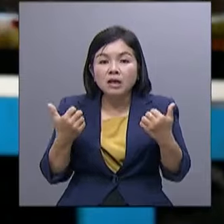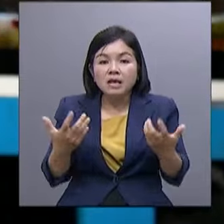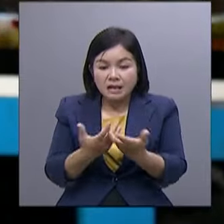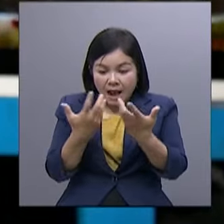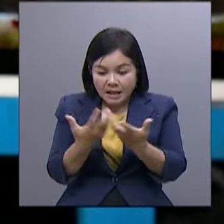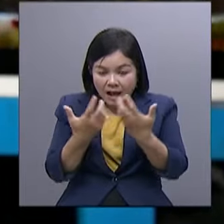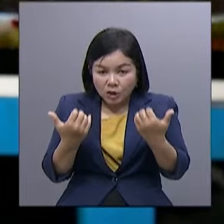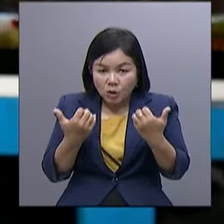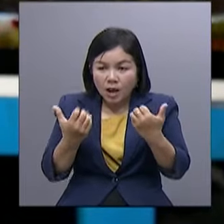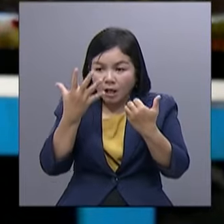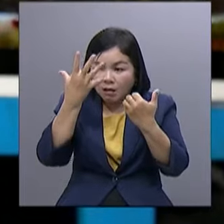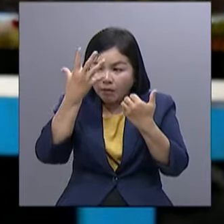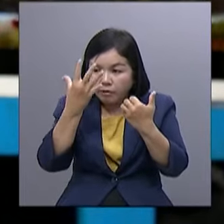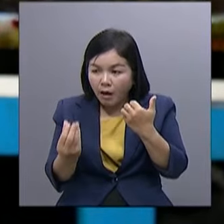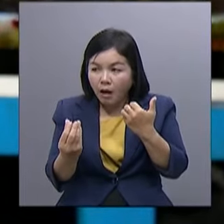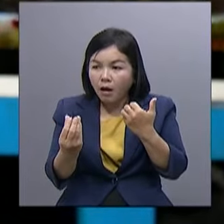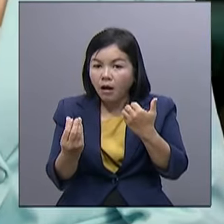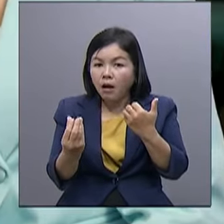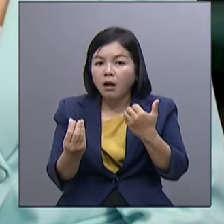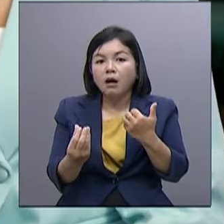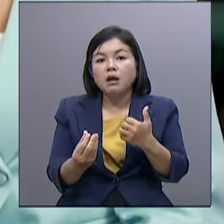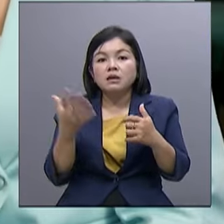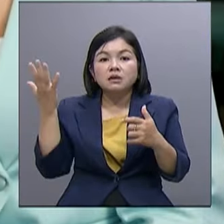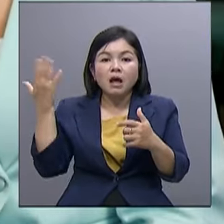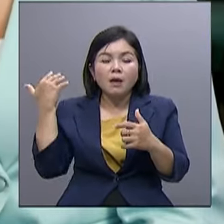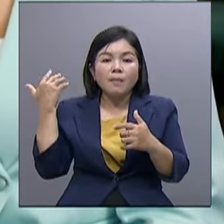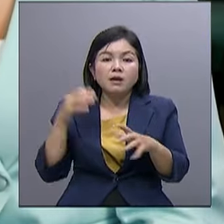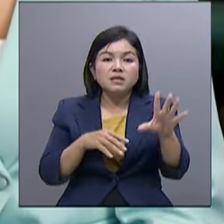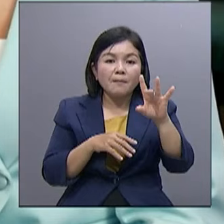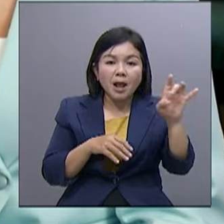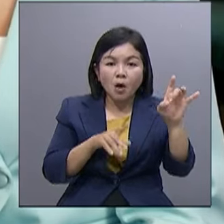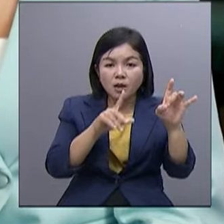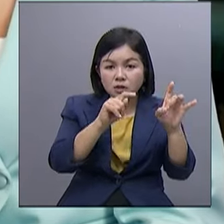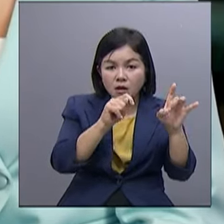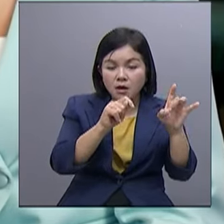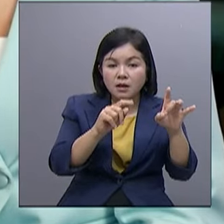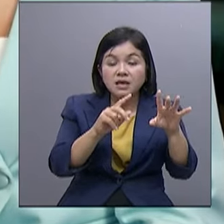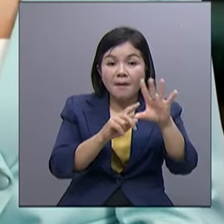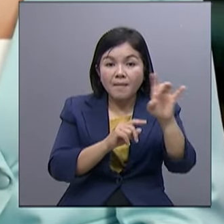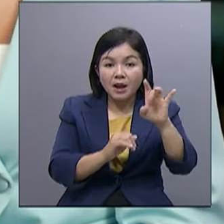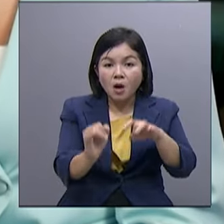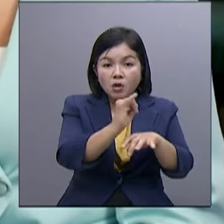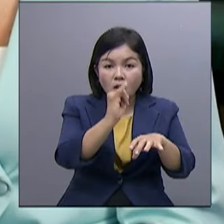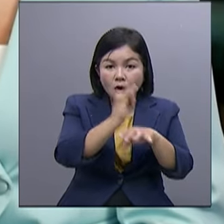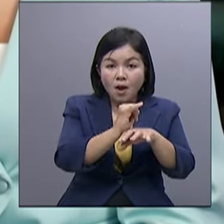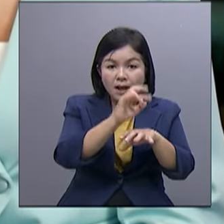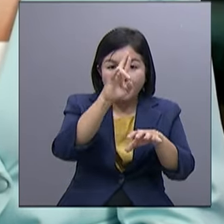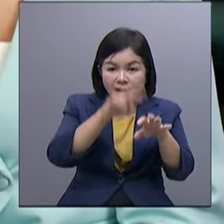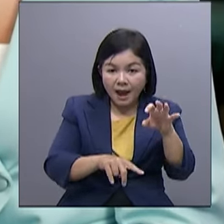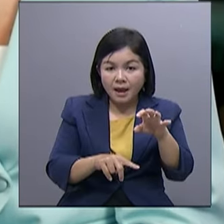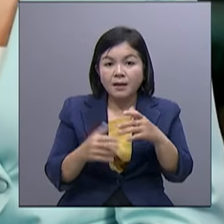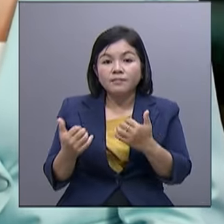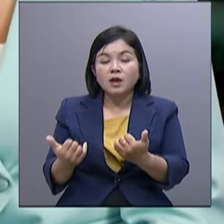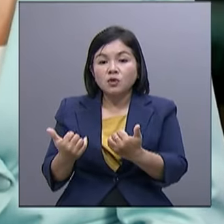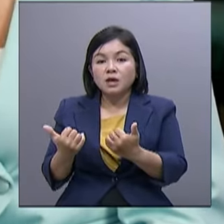เนี่ยเหลืออยู่ประมาณ 500ตอจาก 800ไร่ไร่เหลือแค่ 500ต่อ